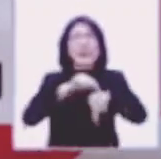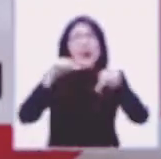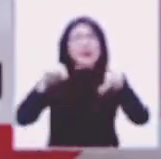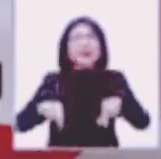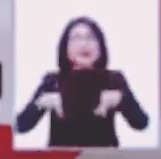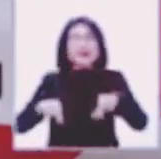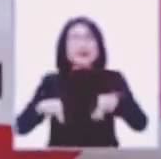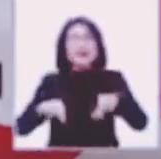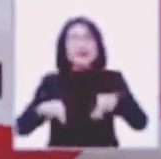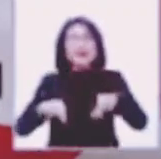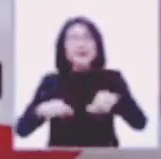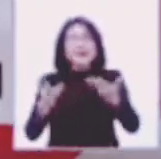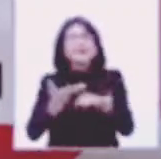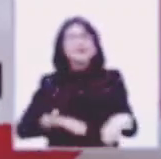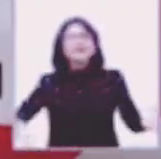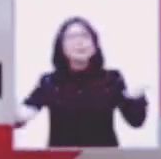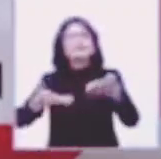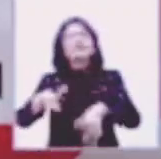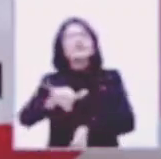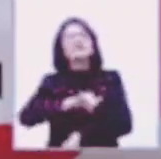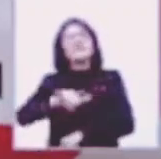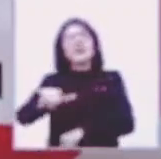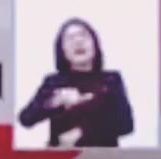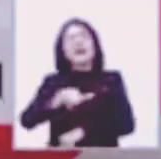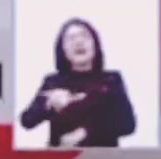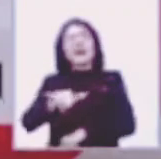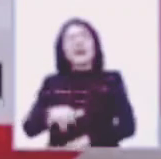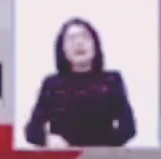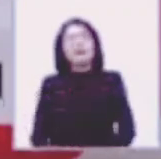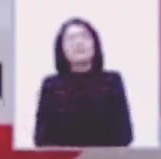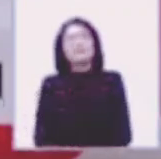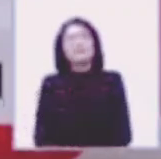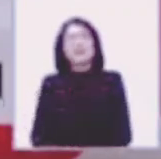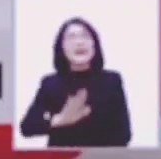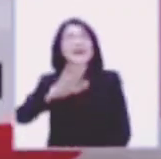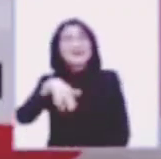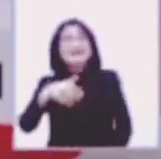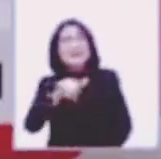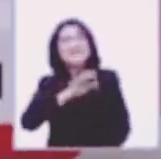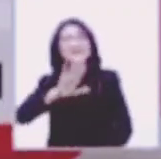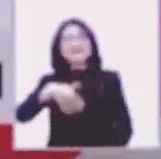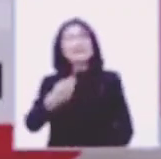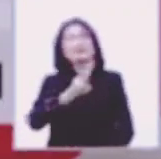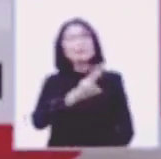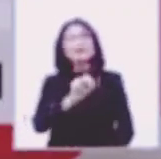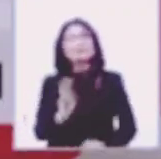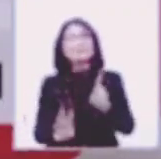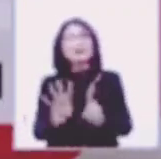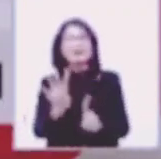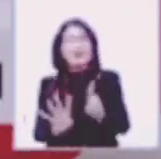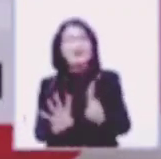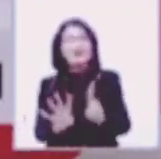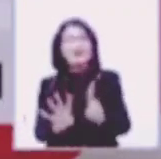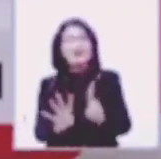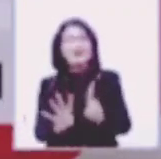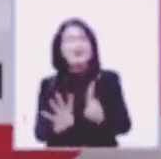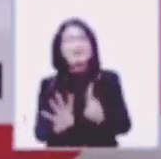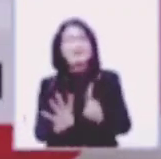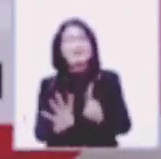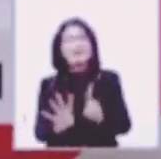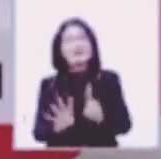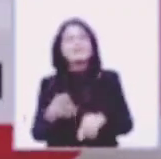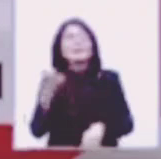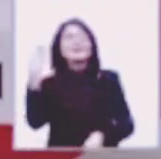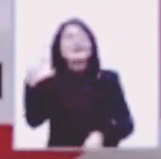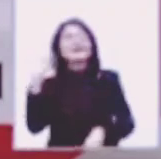ini situasinya sama dengan tahun 2014 seperti yang kita